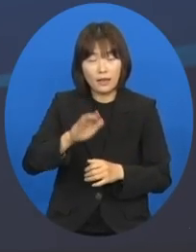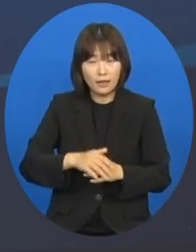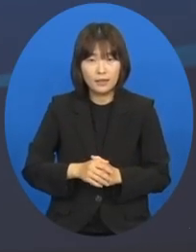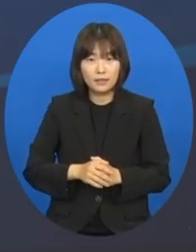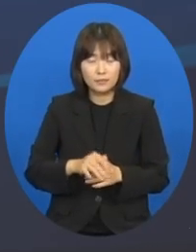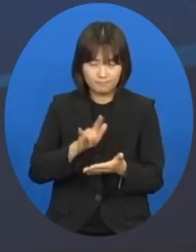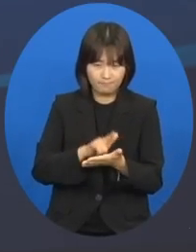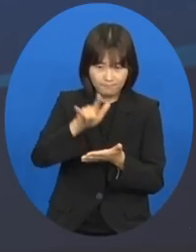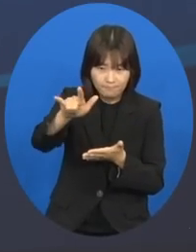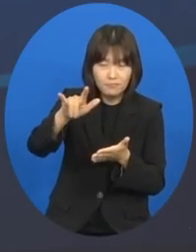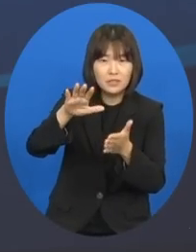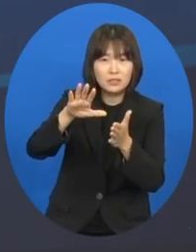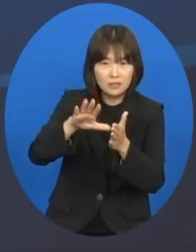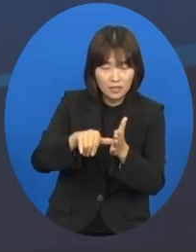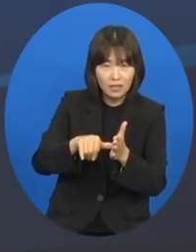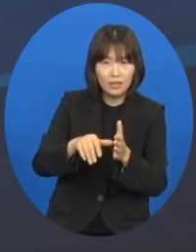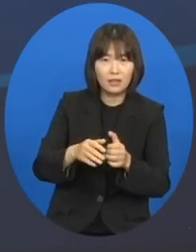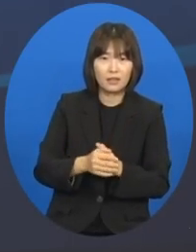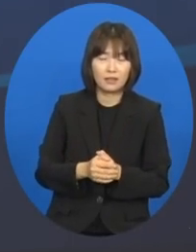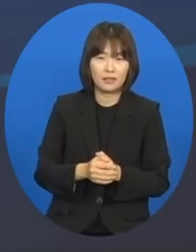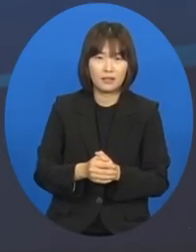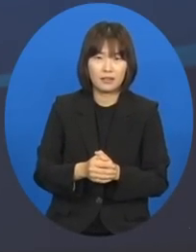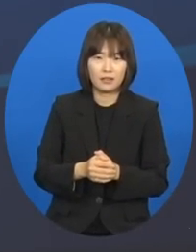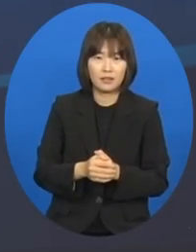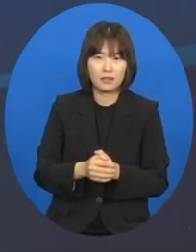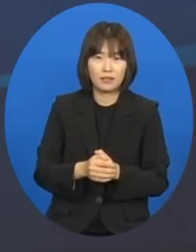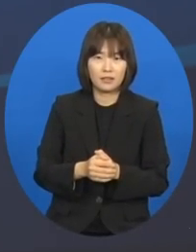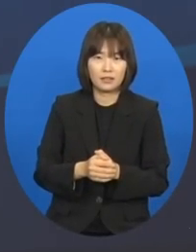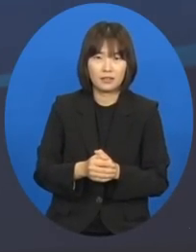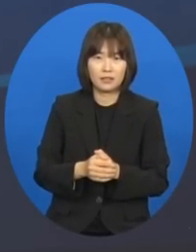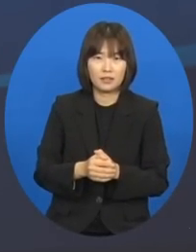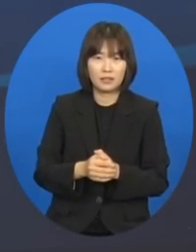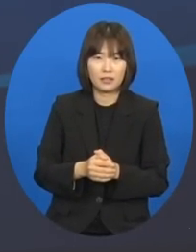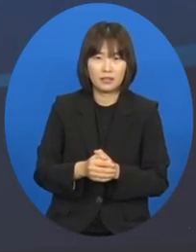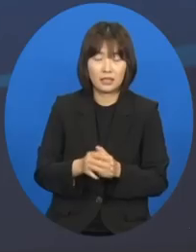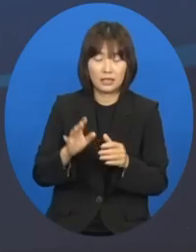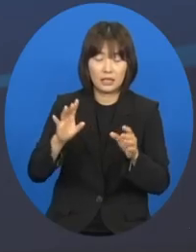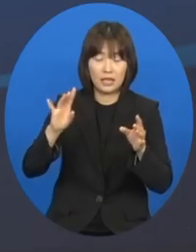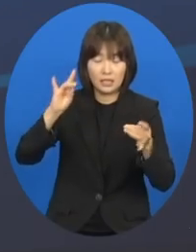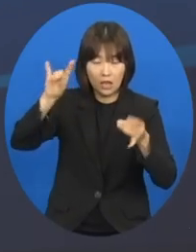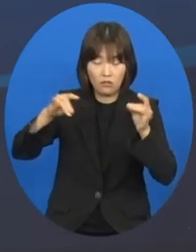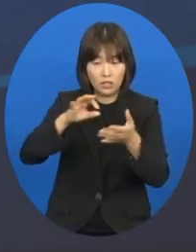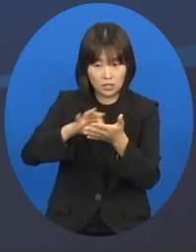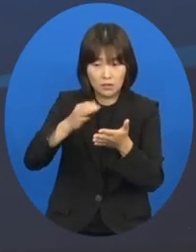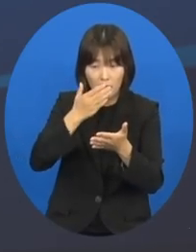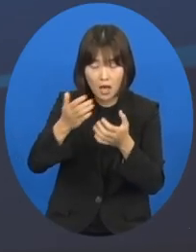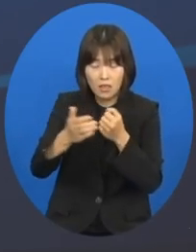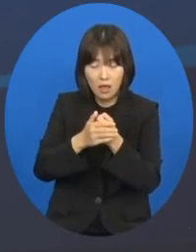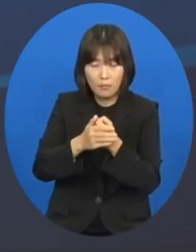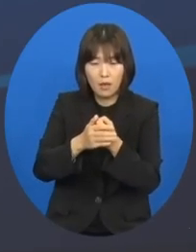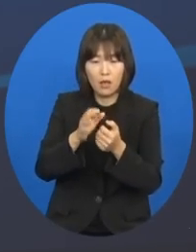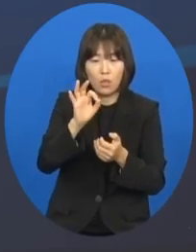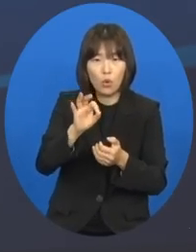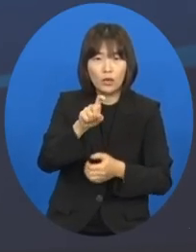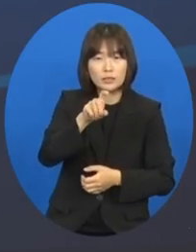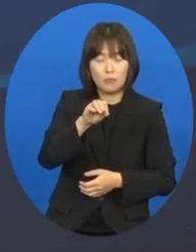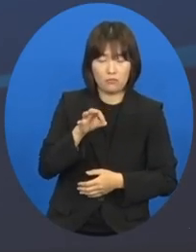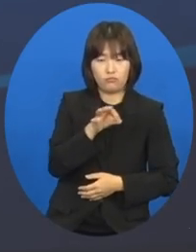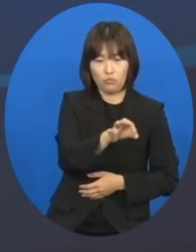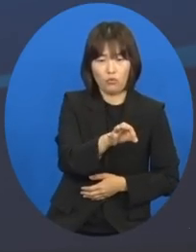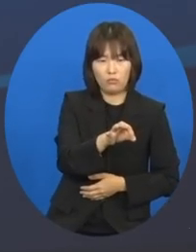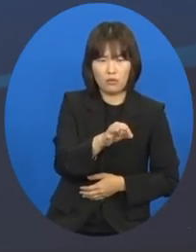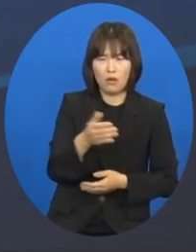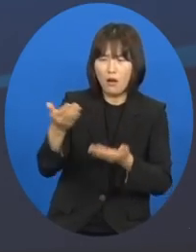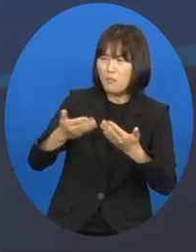공항에서 현지에서 쓸 수 있으니까 용돈을 쓰라고 10만원을 줬습니다 근데 안 받겠다는 거예요